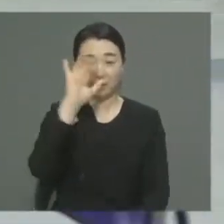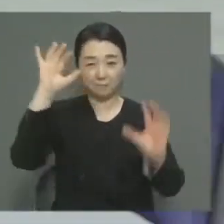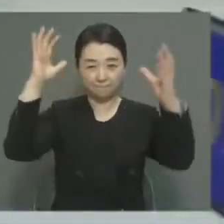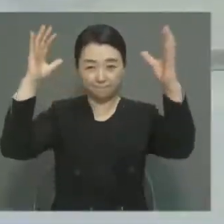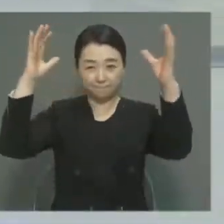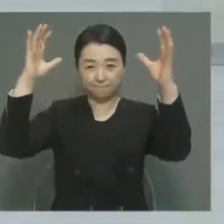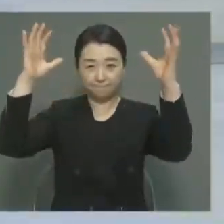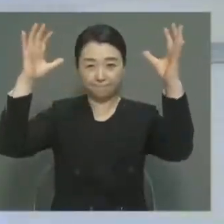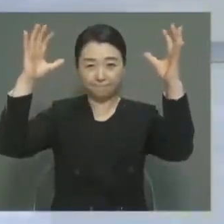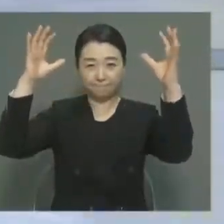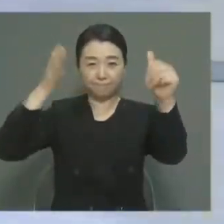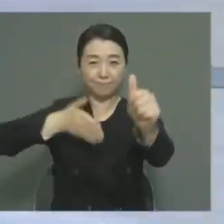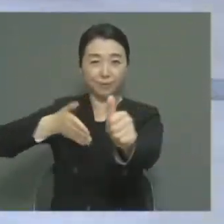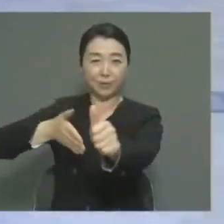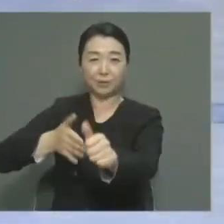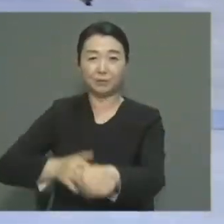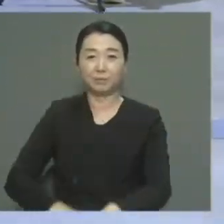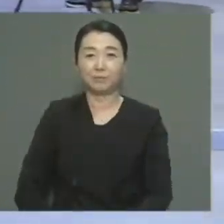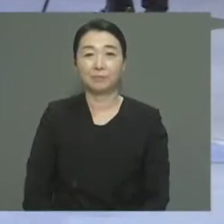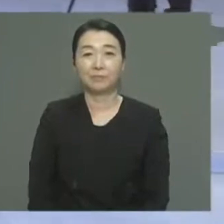맞으시기 바랍니다